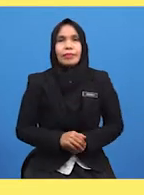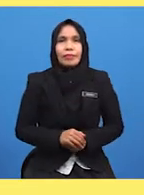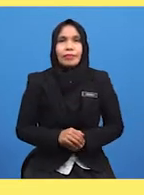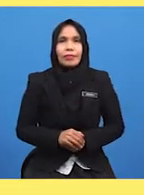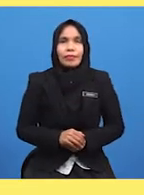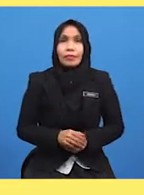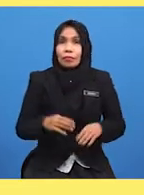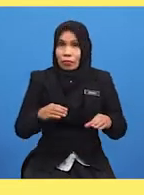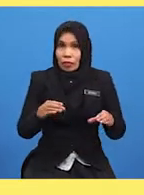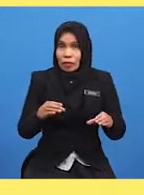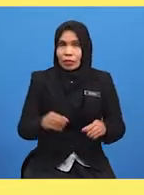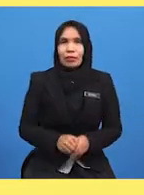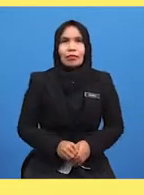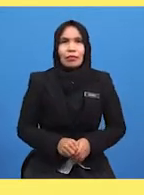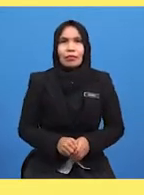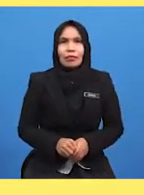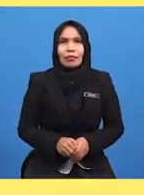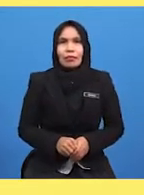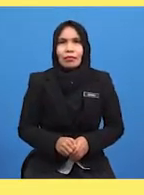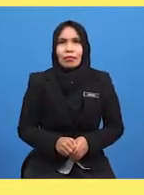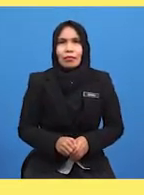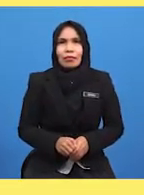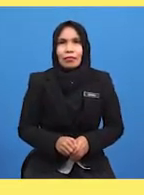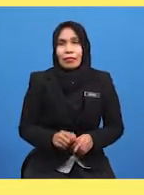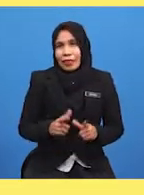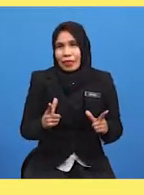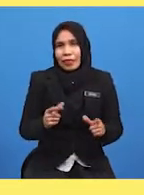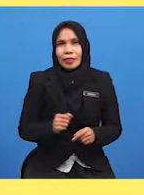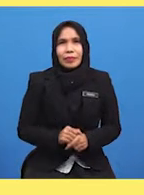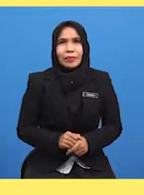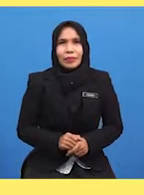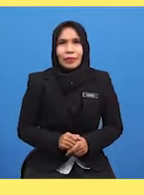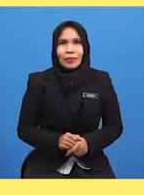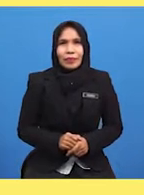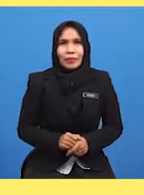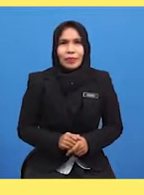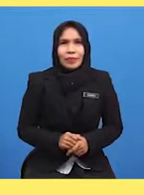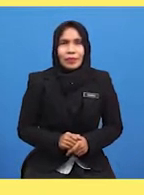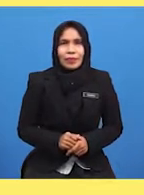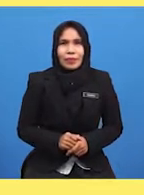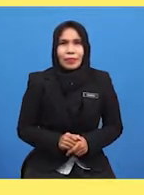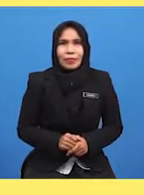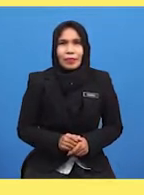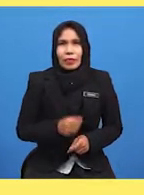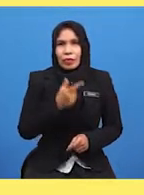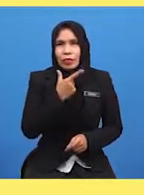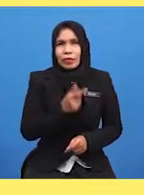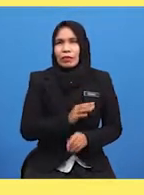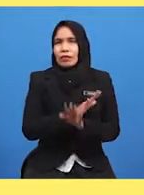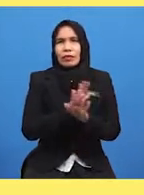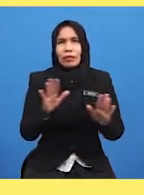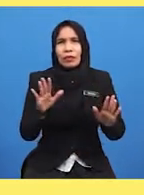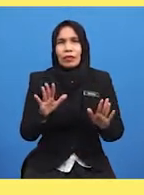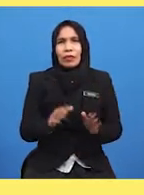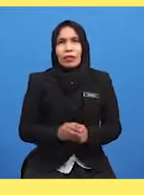dibandingkan Jetis di Vera slamor dan Negeri 9 perbedaannya ialah British tidak